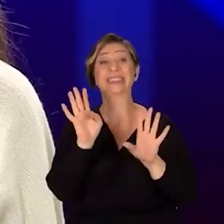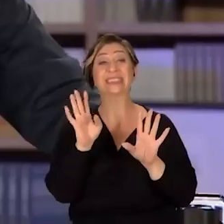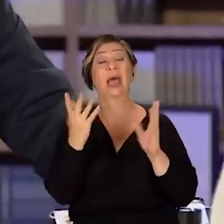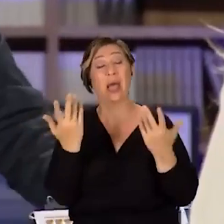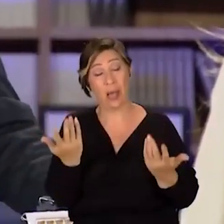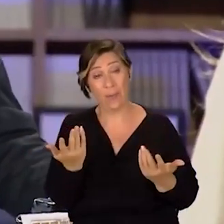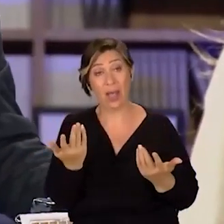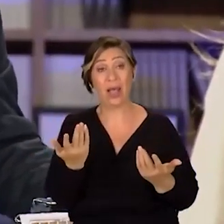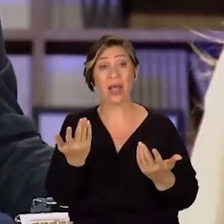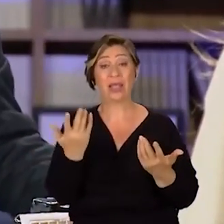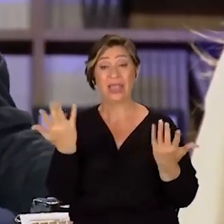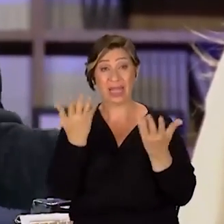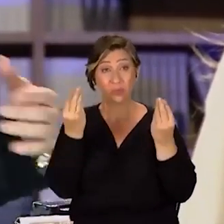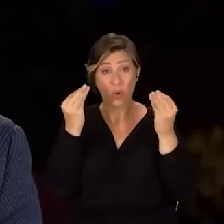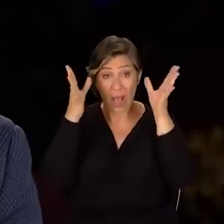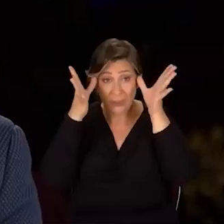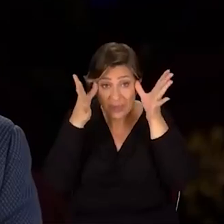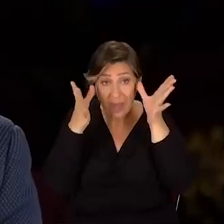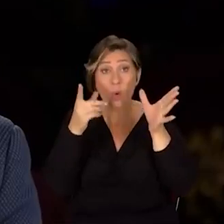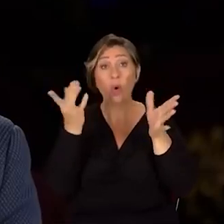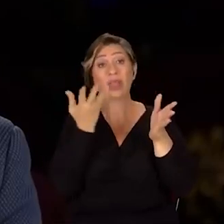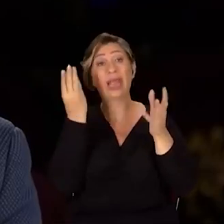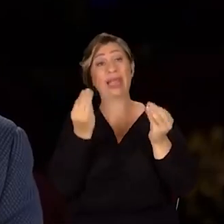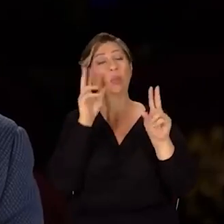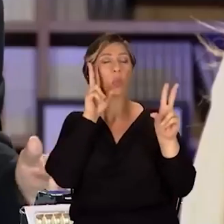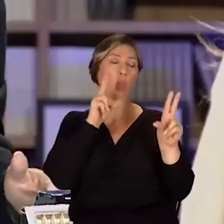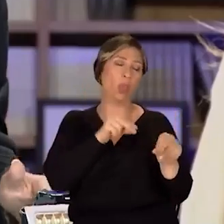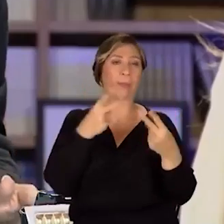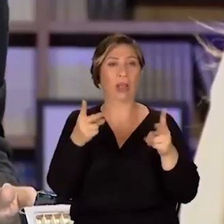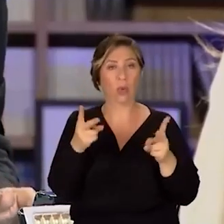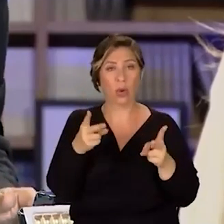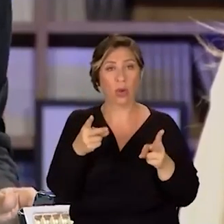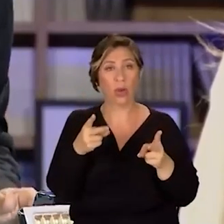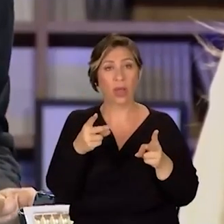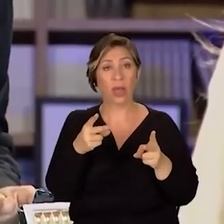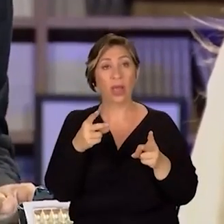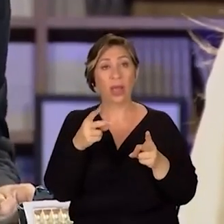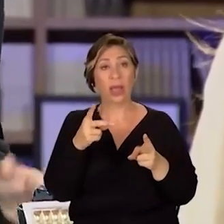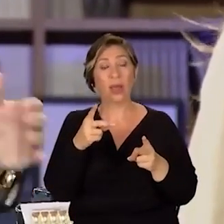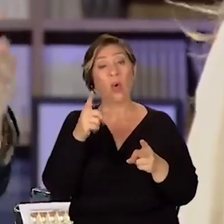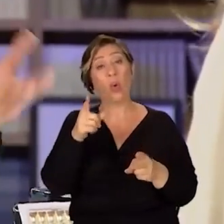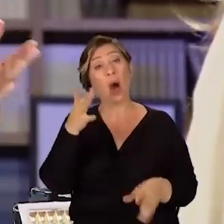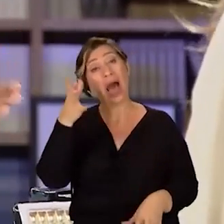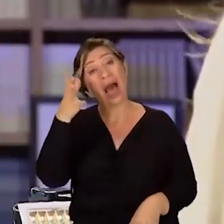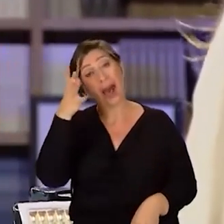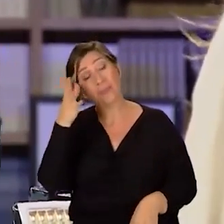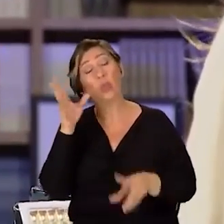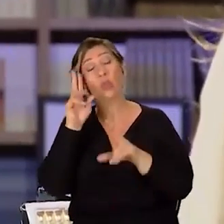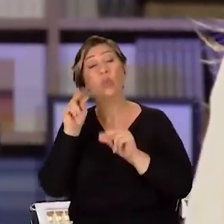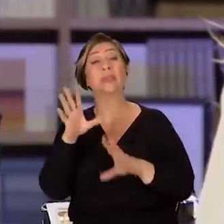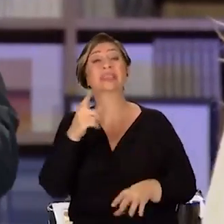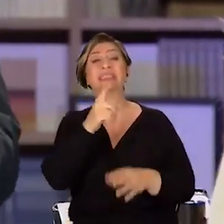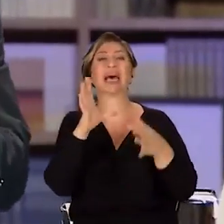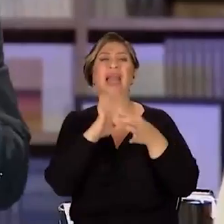Ama yani ne kadar aptal o kadar iyi uyuyabiliyor. Bir de o kaygısız aptal, belki. Aptal uyuyamadığı için.